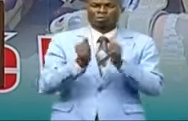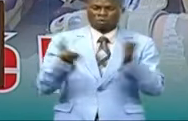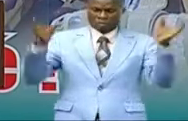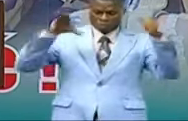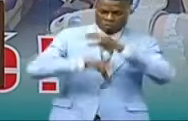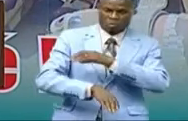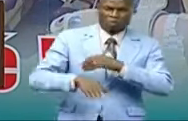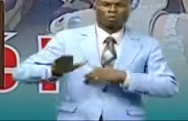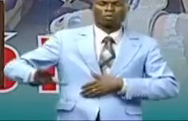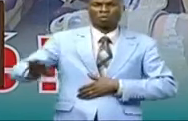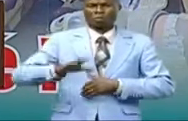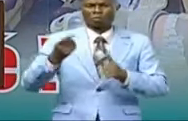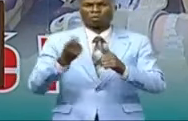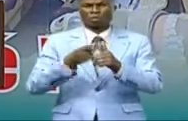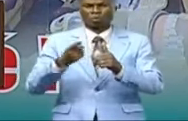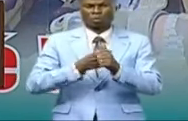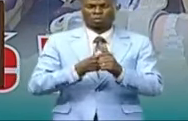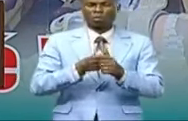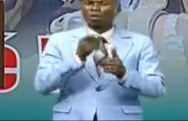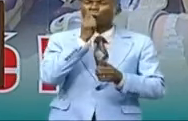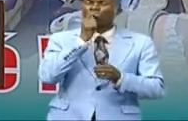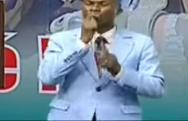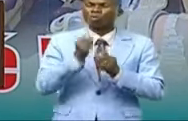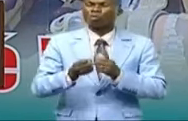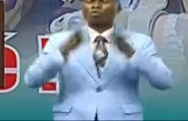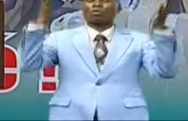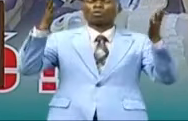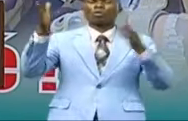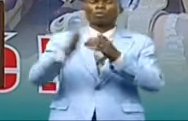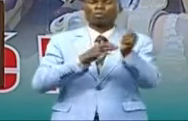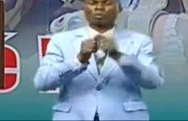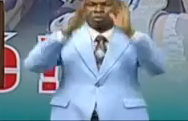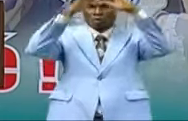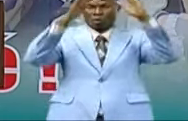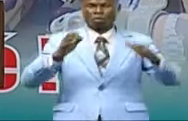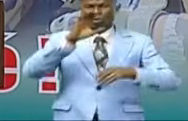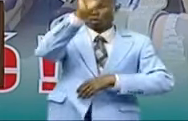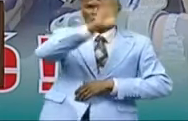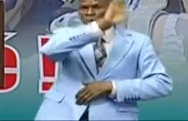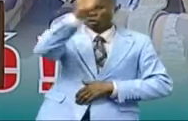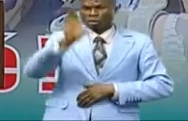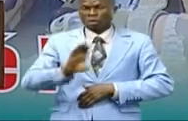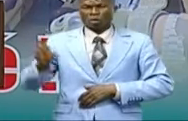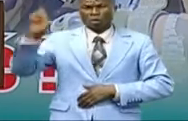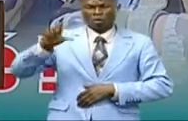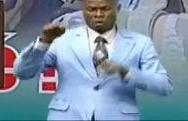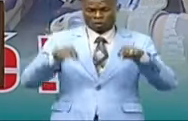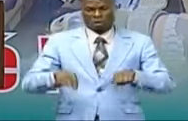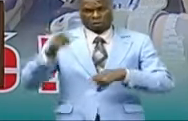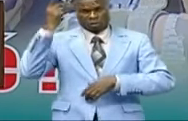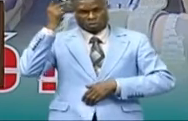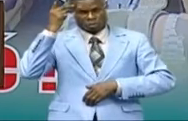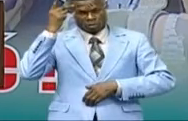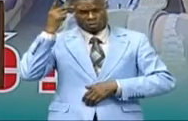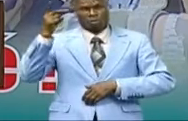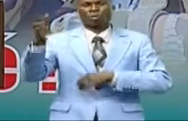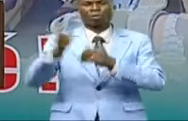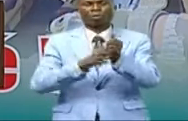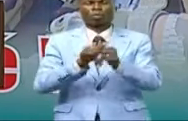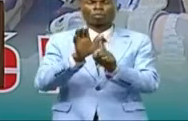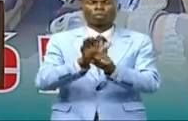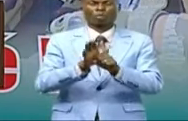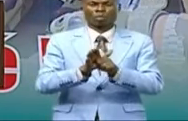le pays, notamment l'incendie qui a ravagé un immeuble dans la commune de Limete à Kinshasa et qui a causé